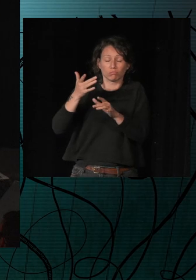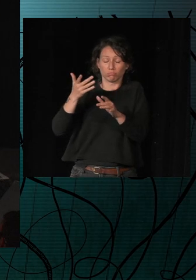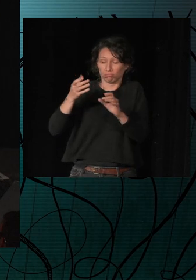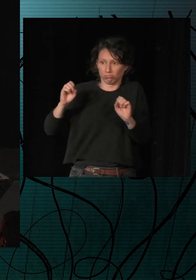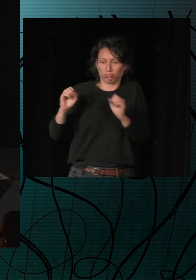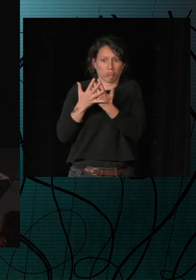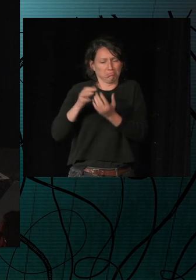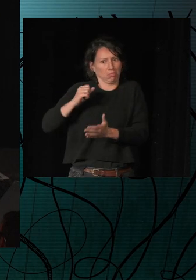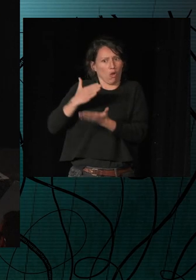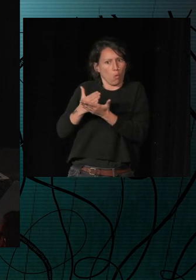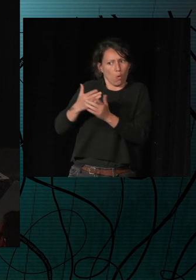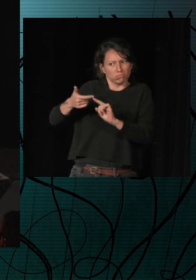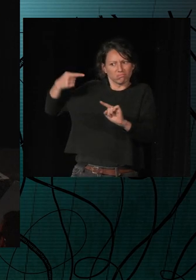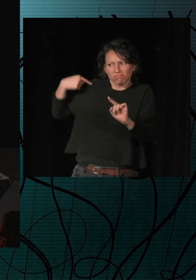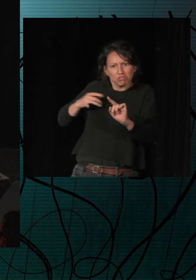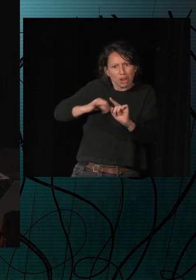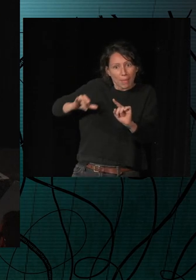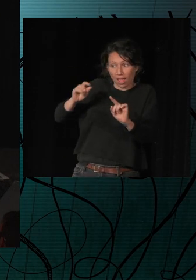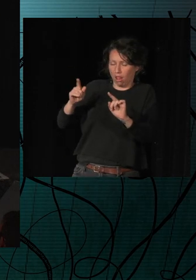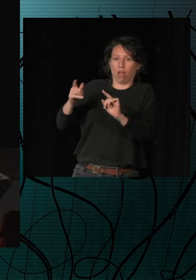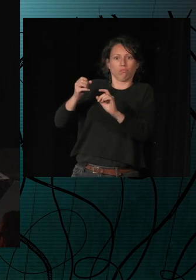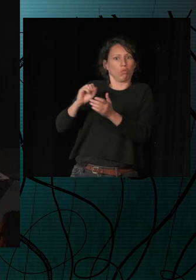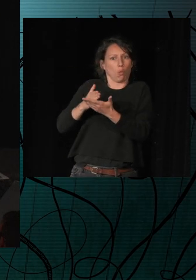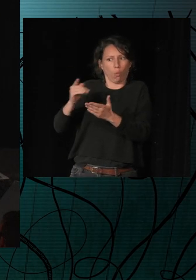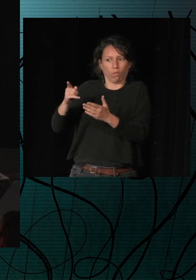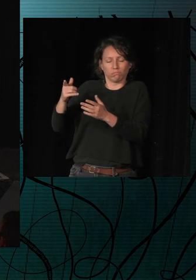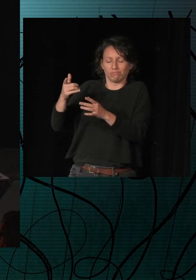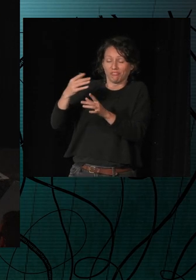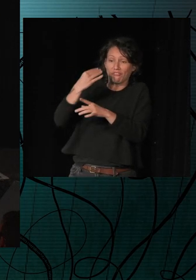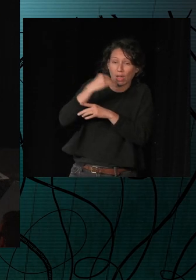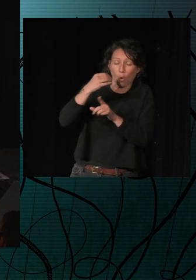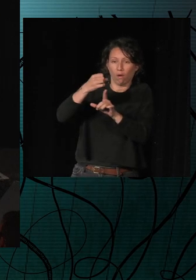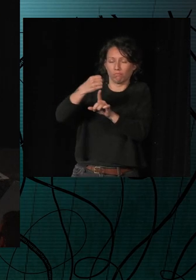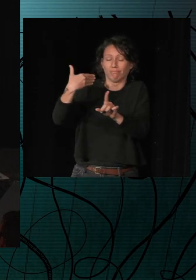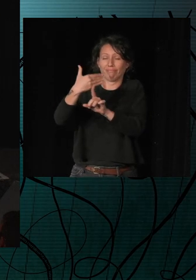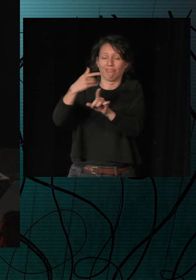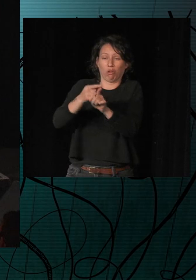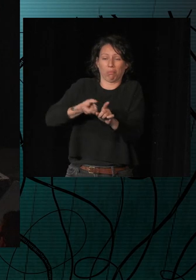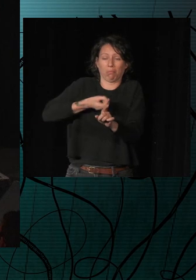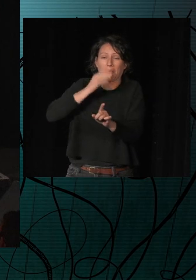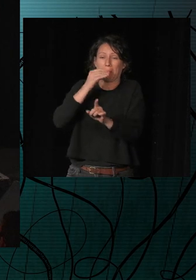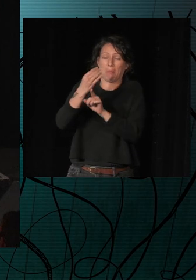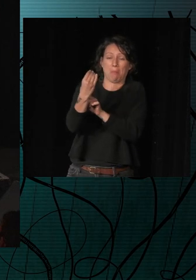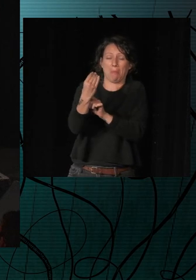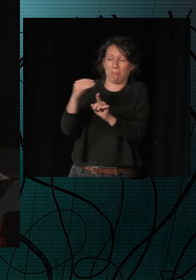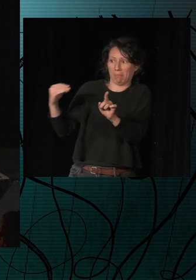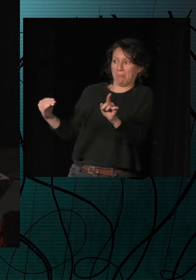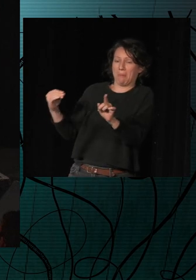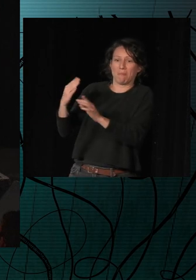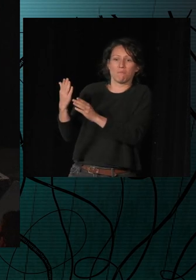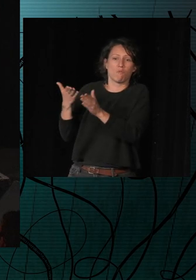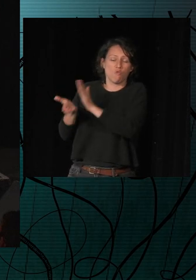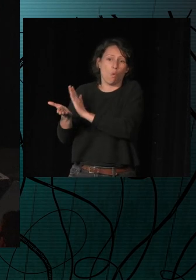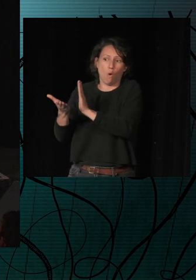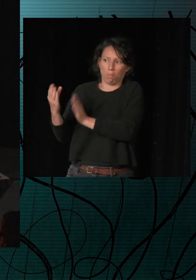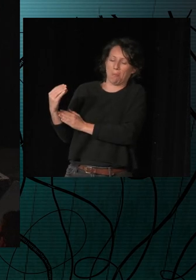et le le micro-ondde et ainsi de suite se mettent à parler donc c'est évidemment il y a un effet de surprise euh qui au début peut paraître évidemment plutôt